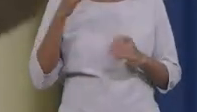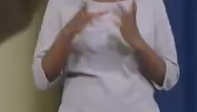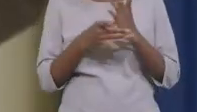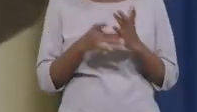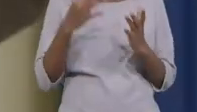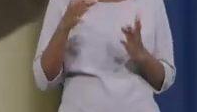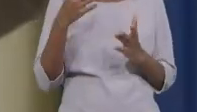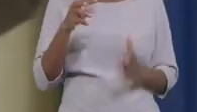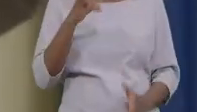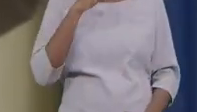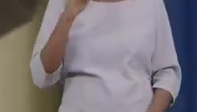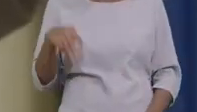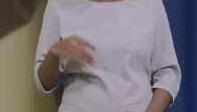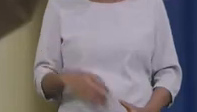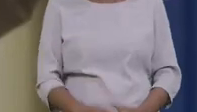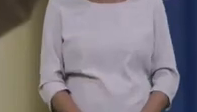Jérémie